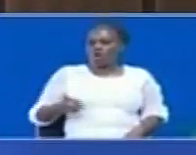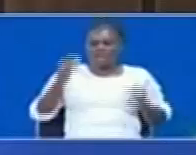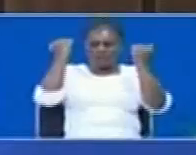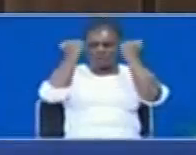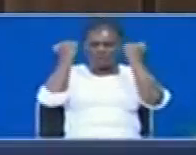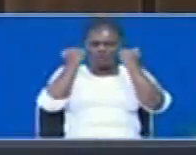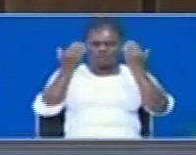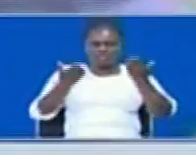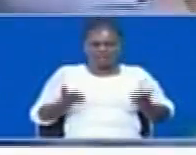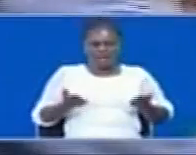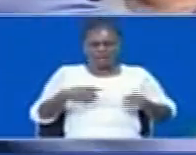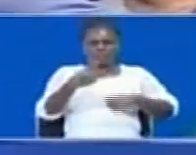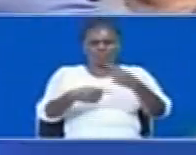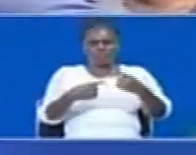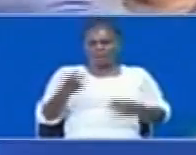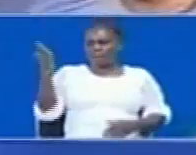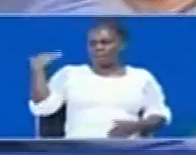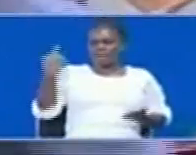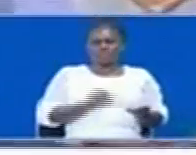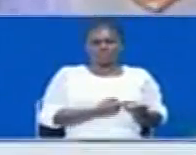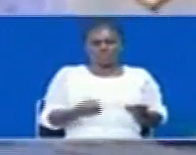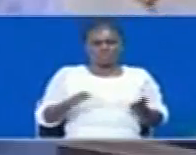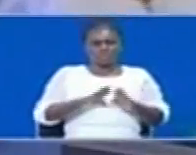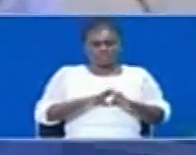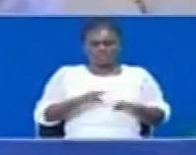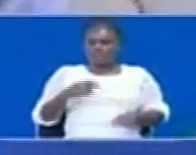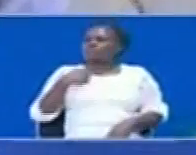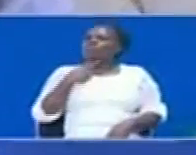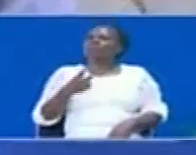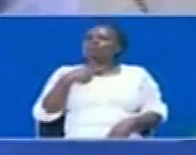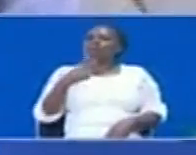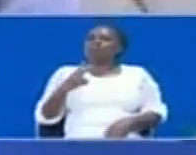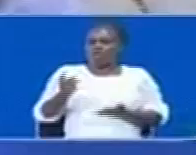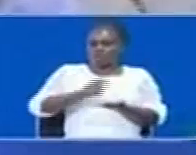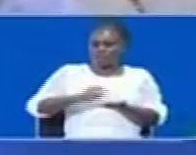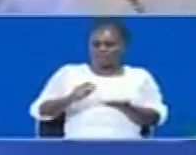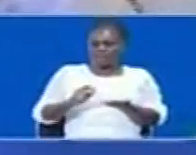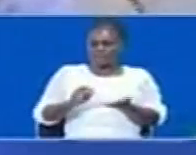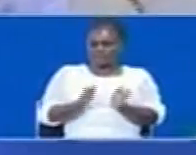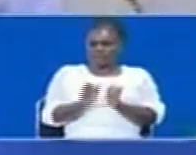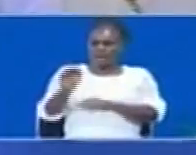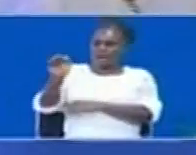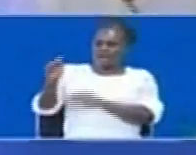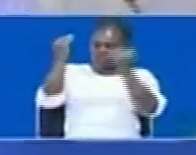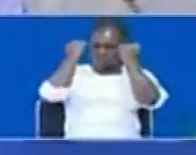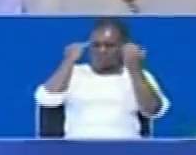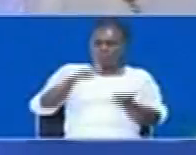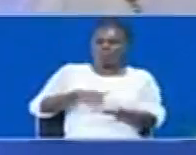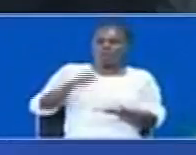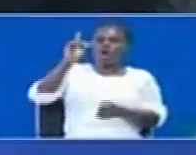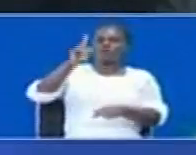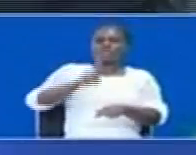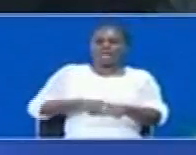will now crystallize. Wiki jana katibu mkuu wa muungano wa wafanyikazi Kotu Francis Atwoli aliomba mahakama muda zaidi